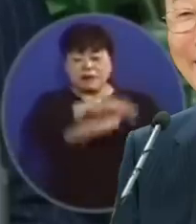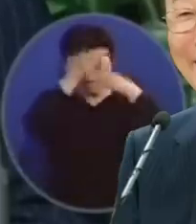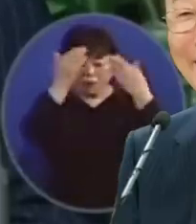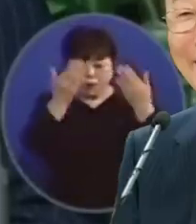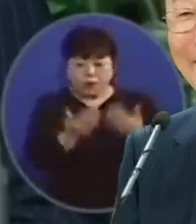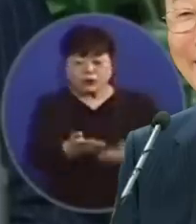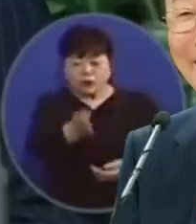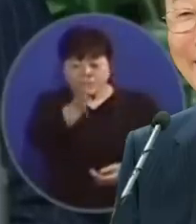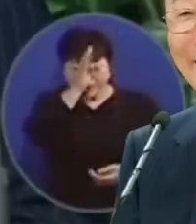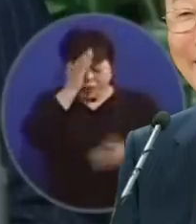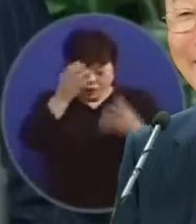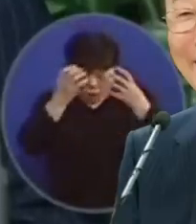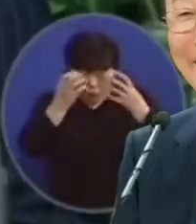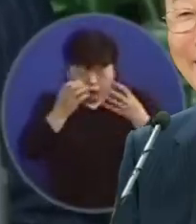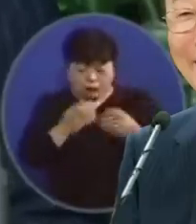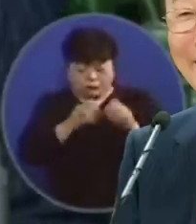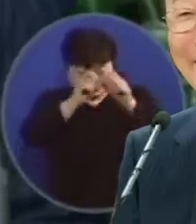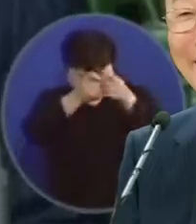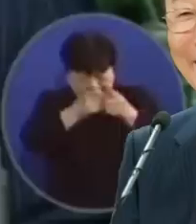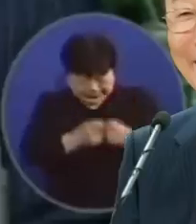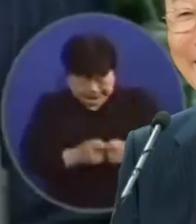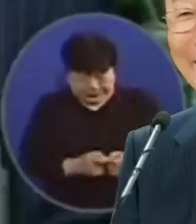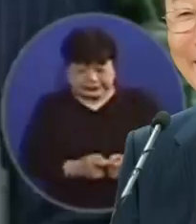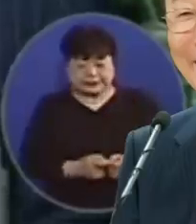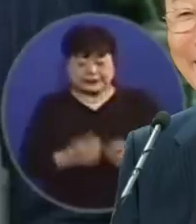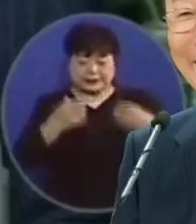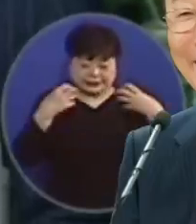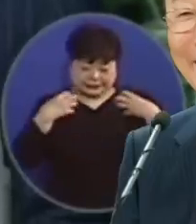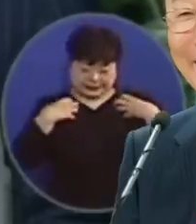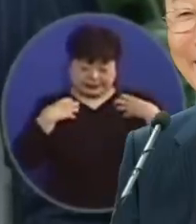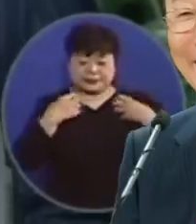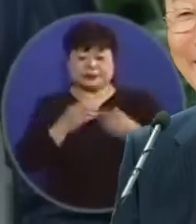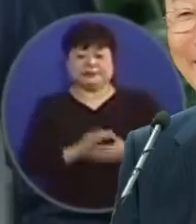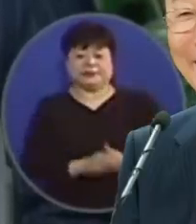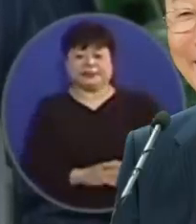모든 병의 고통을 철저히 맞은 것입니다.